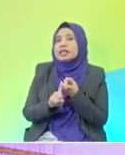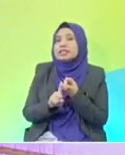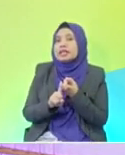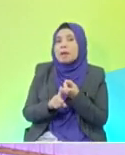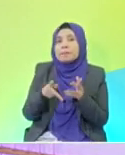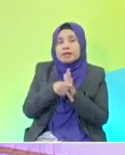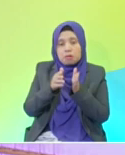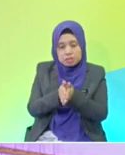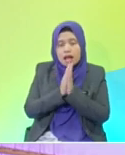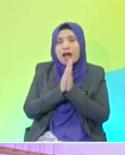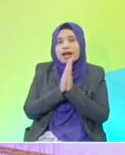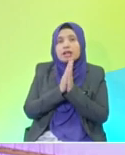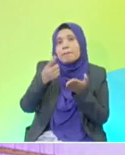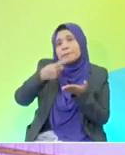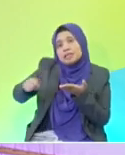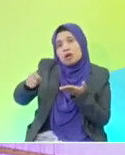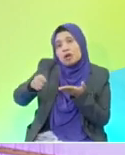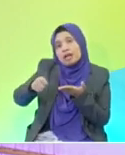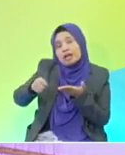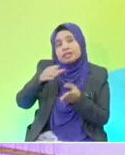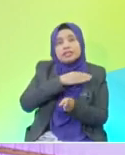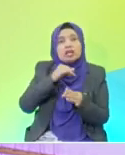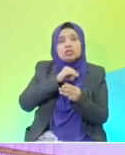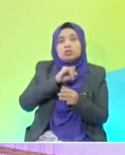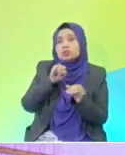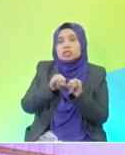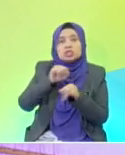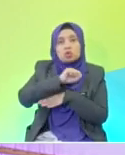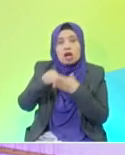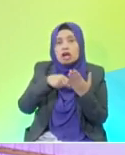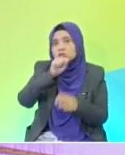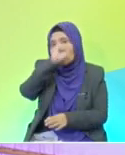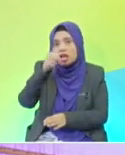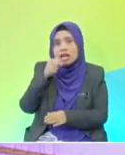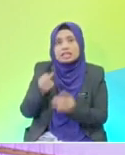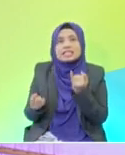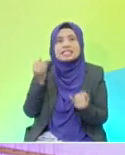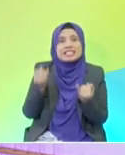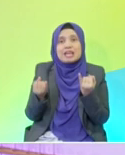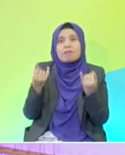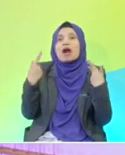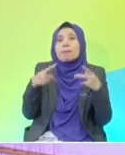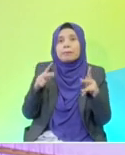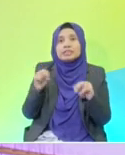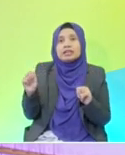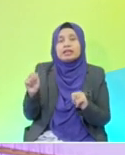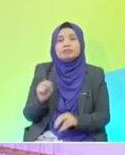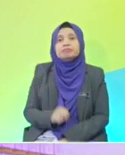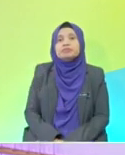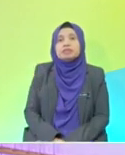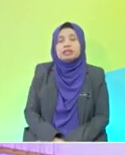permintaan keluh penawaran dan juga salah berkaitan dengan keseimbangan pasaran Oke